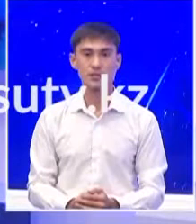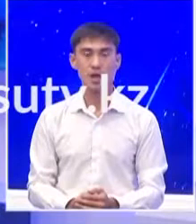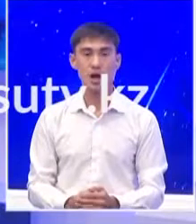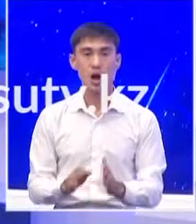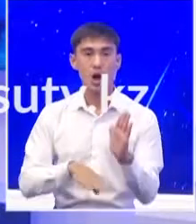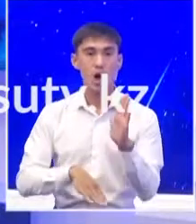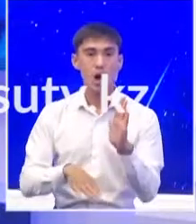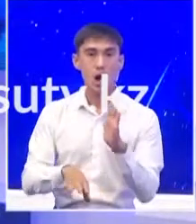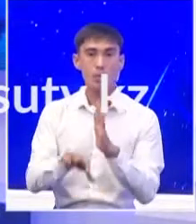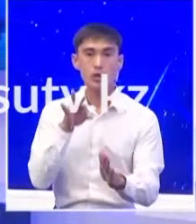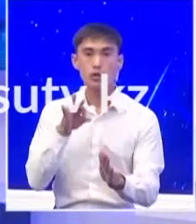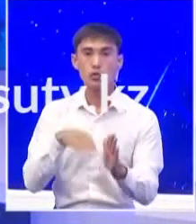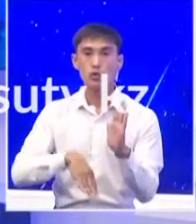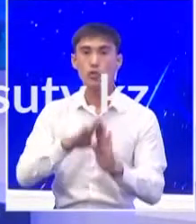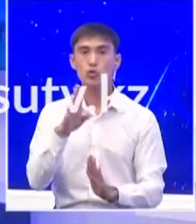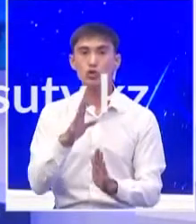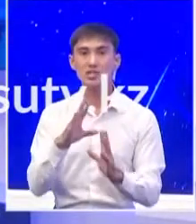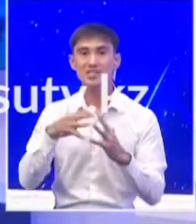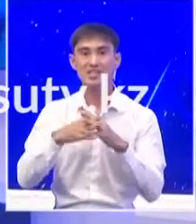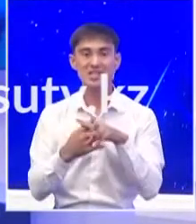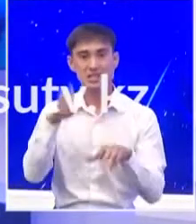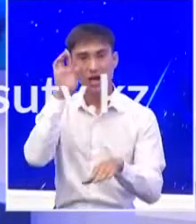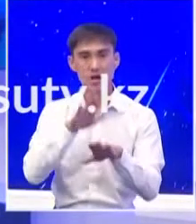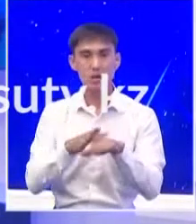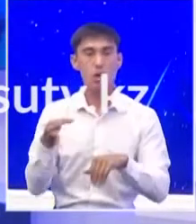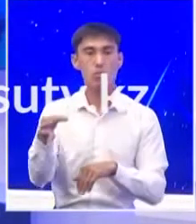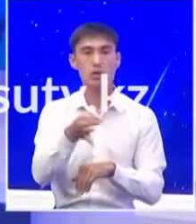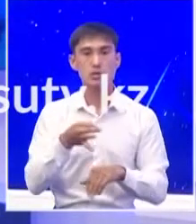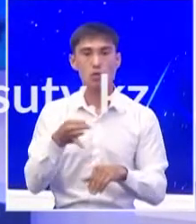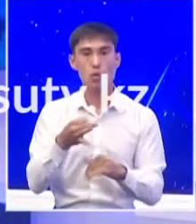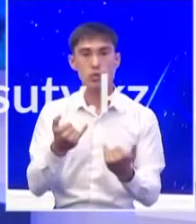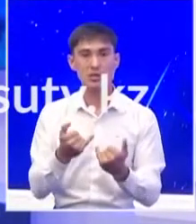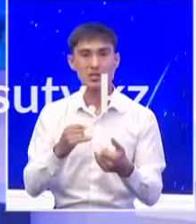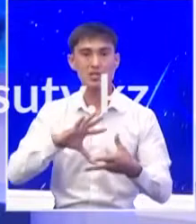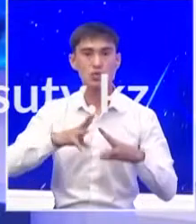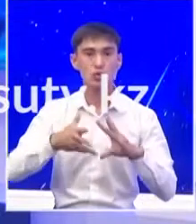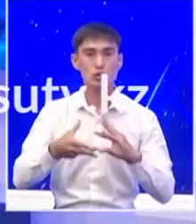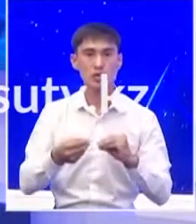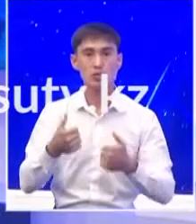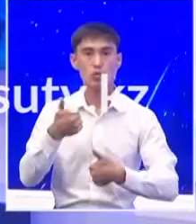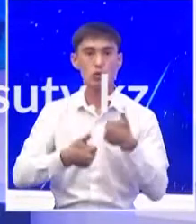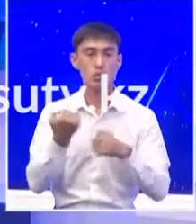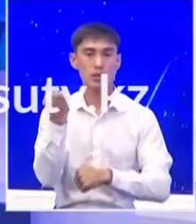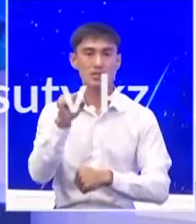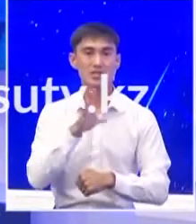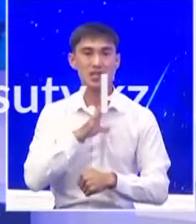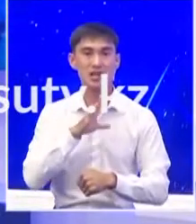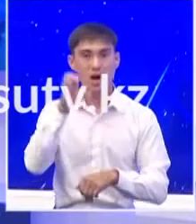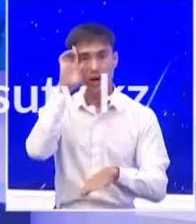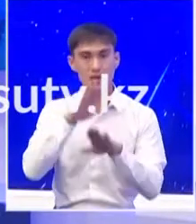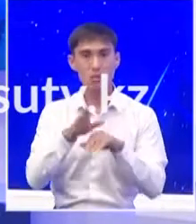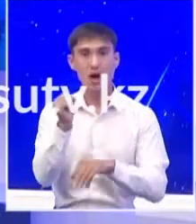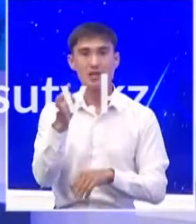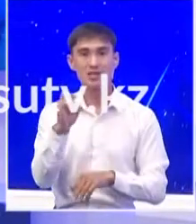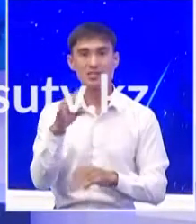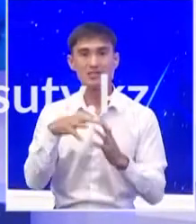Определен лучший сельский аким Алматинской области. По результатам регионального конкурса победителем стал аким Айдарлинского